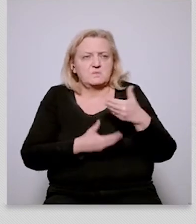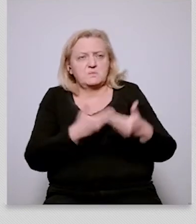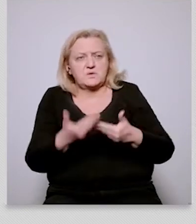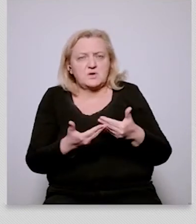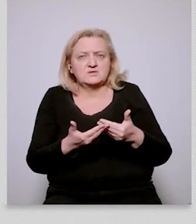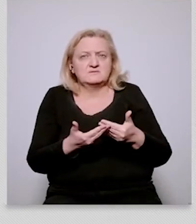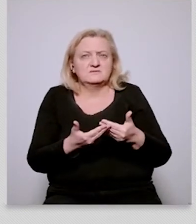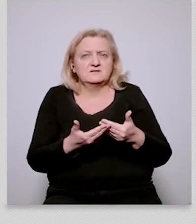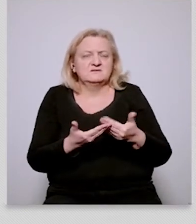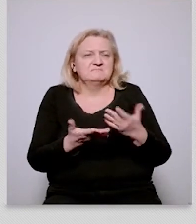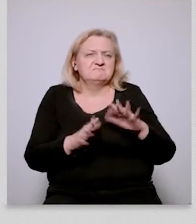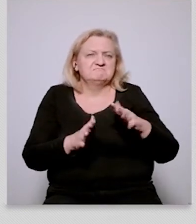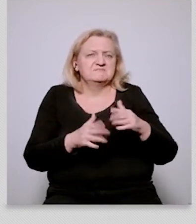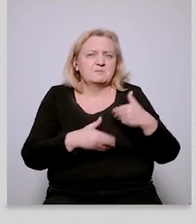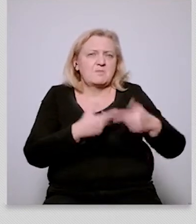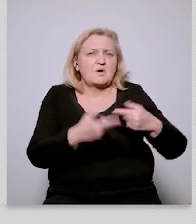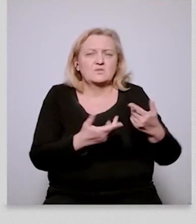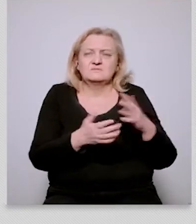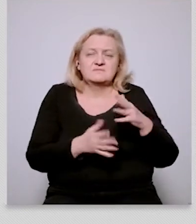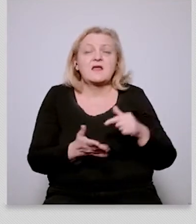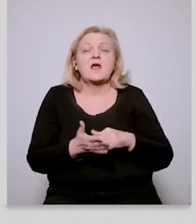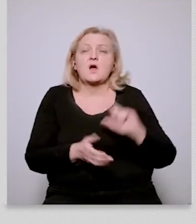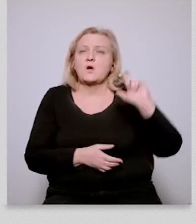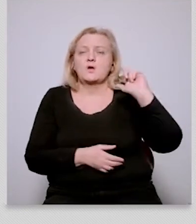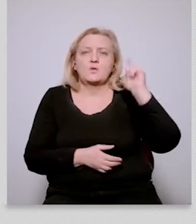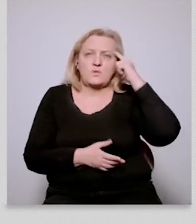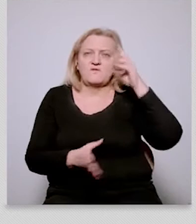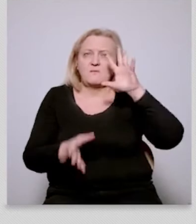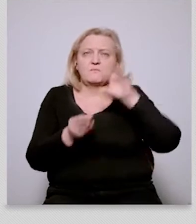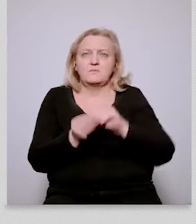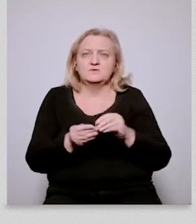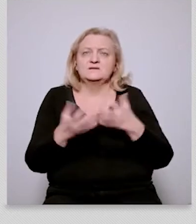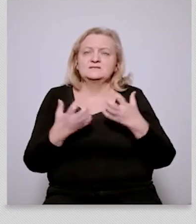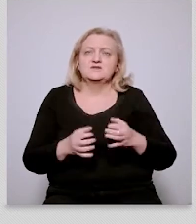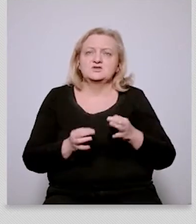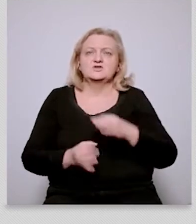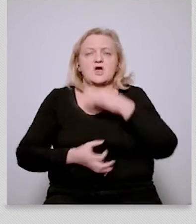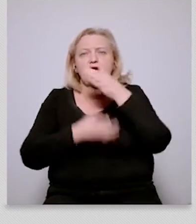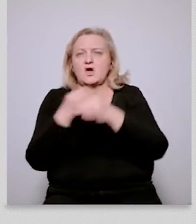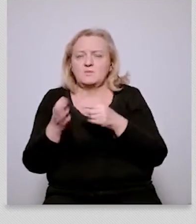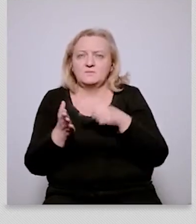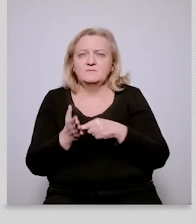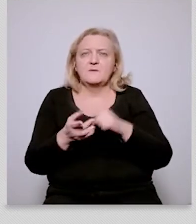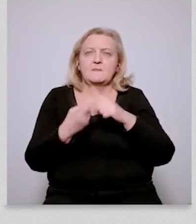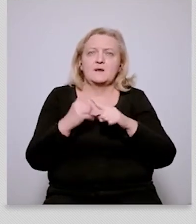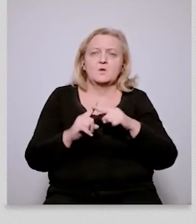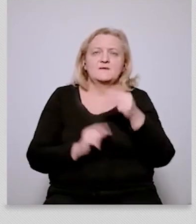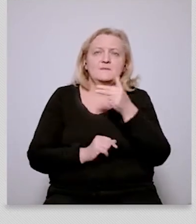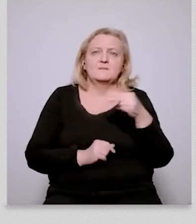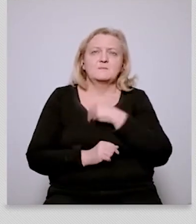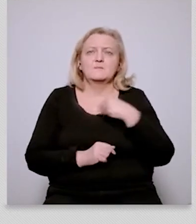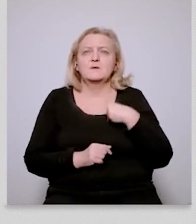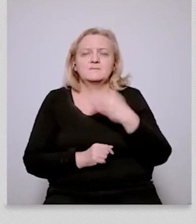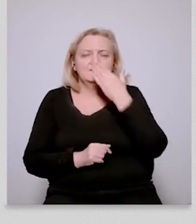przeciwproduktywny. Główny wniosek jednak, który chciałabym dzisiaj omówić, zwłaszcza w kontekście Polski, jest